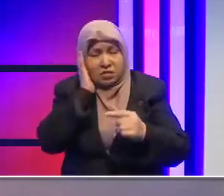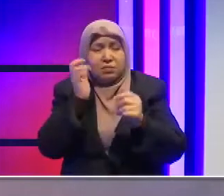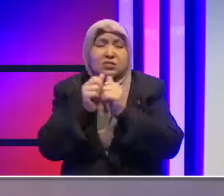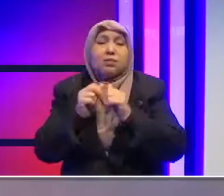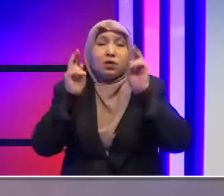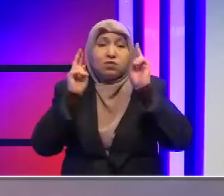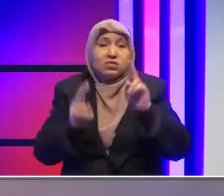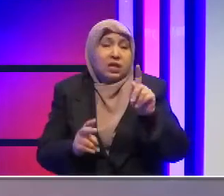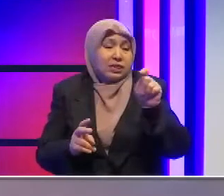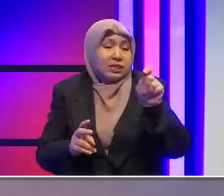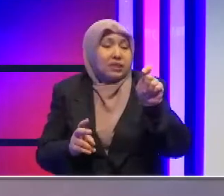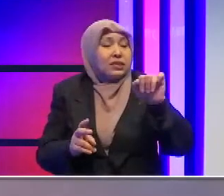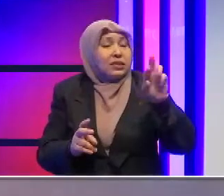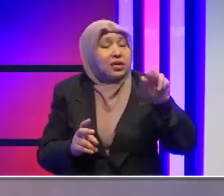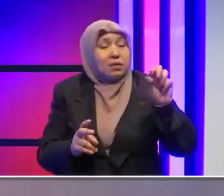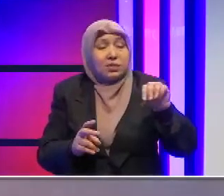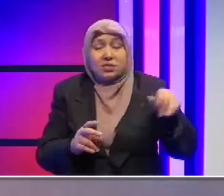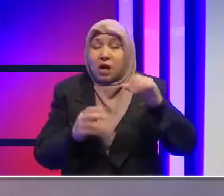Tirmizi. Silakan Ustaz.